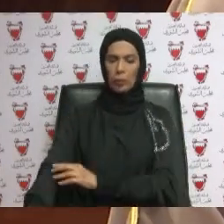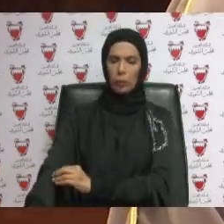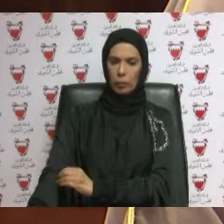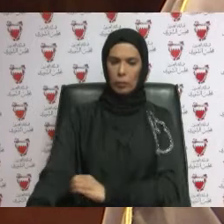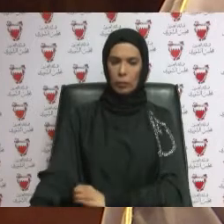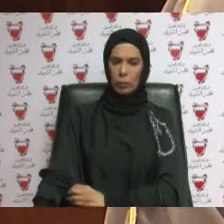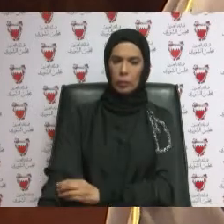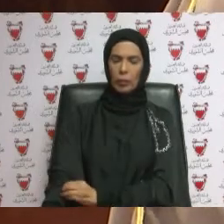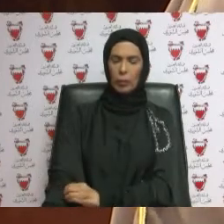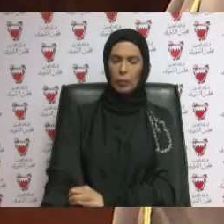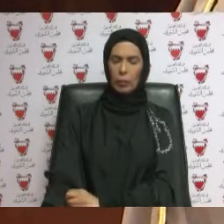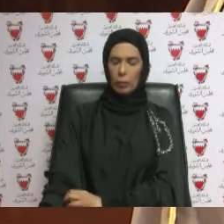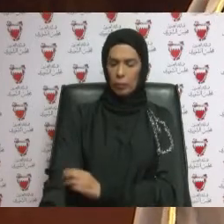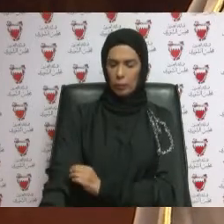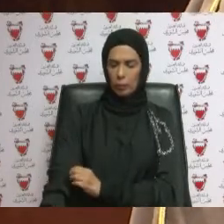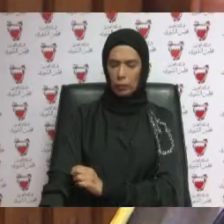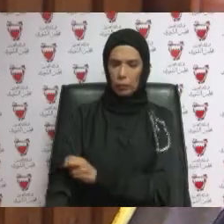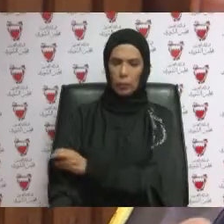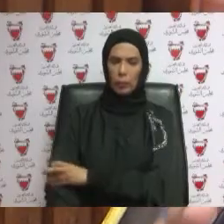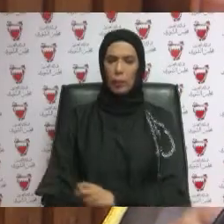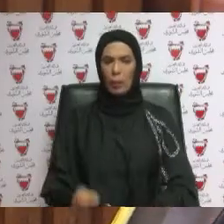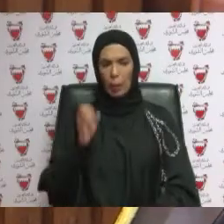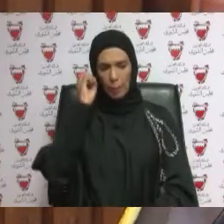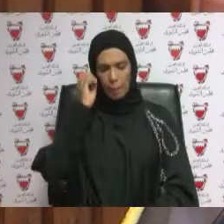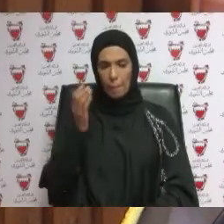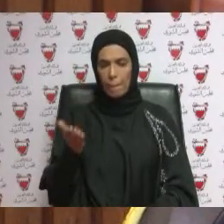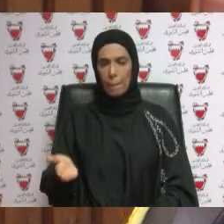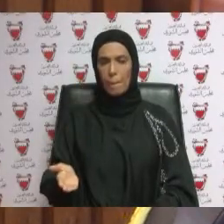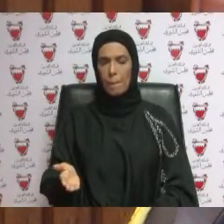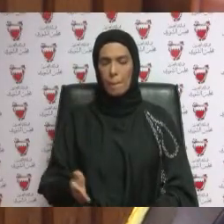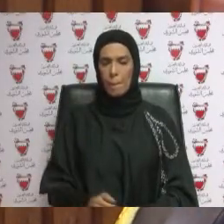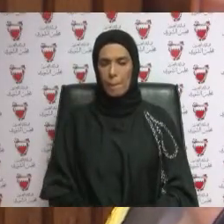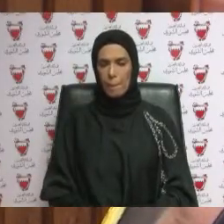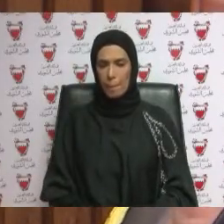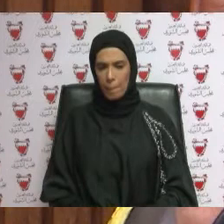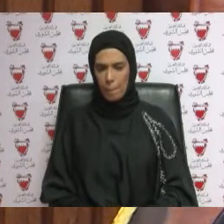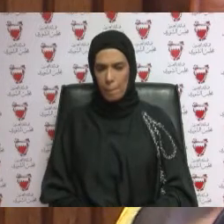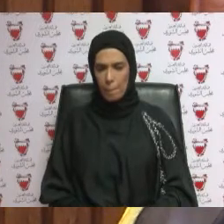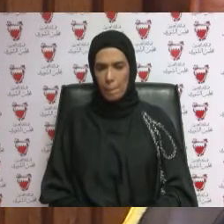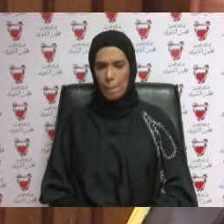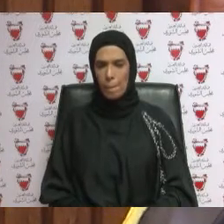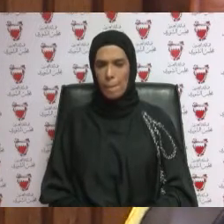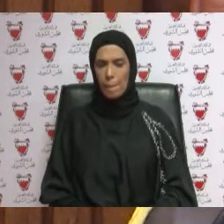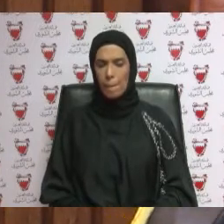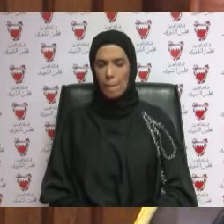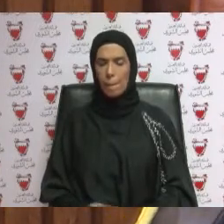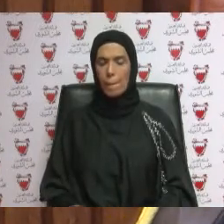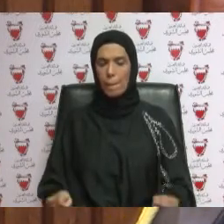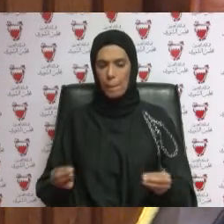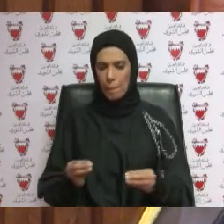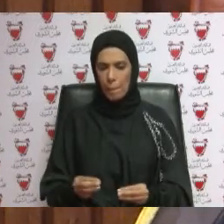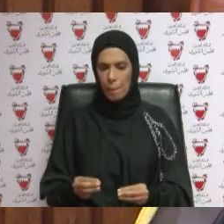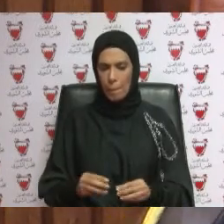هذا الاقتراح ايه؟ هو الممرات المائية، عفوا ايه؟ إضافة